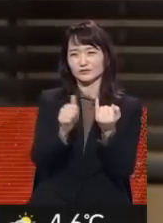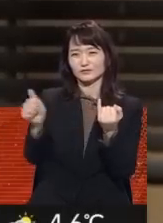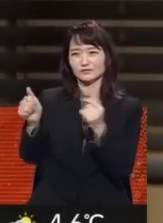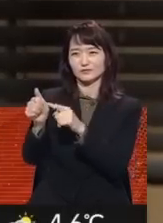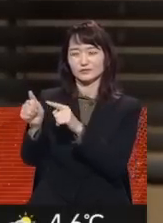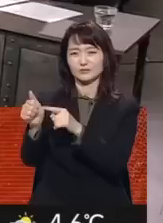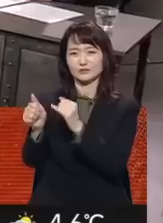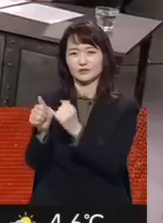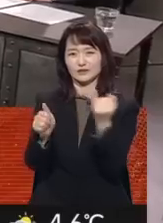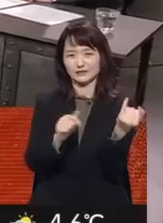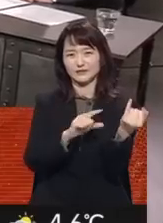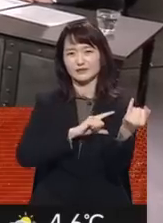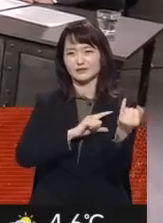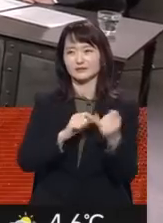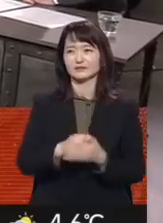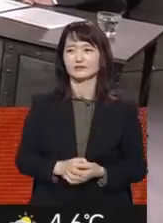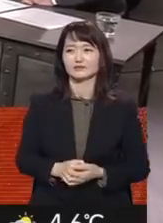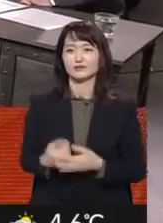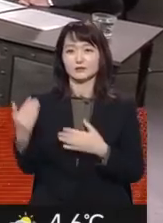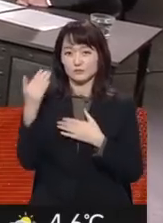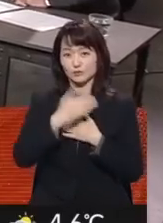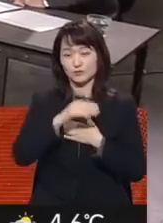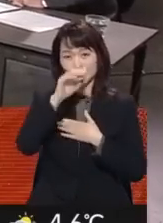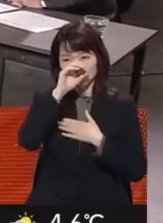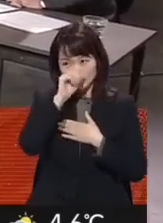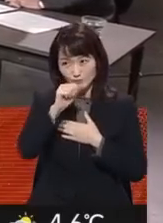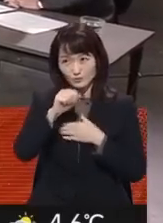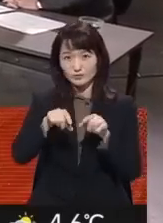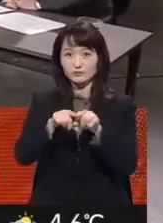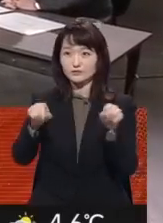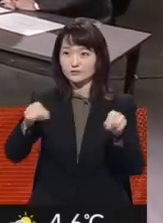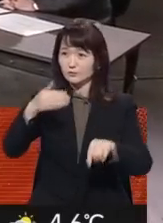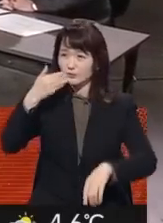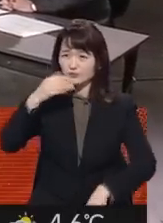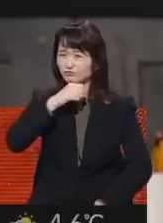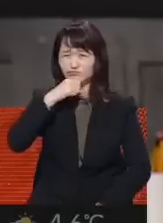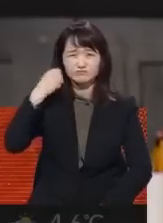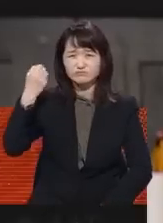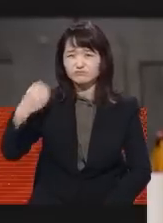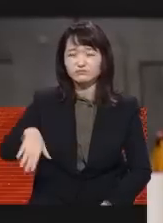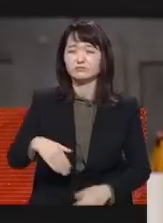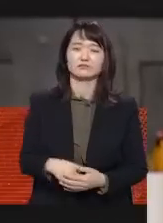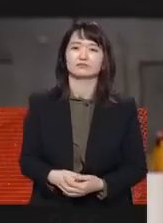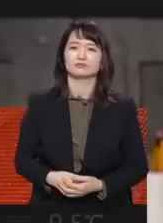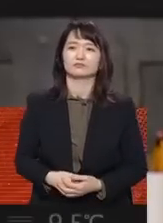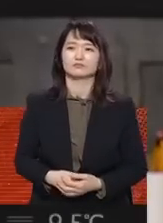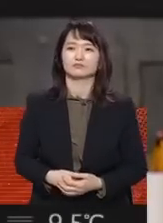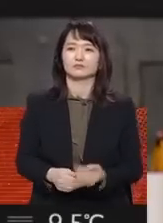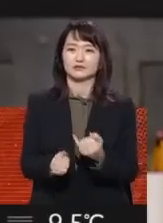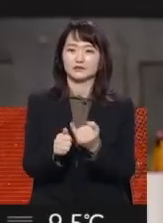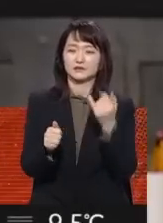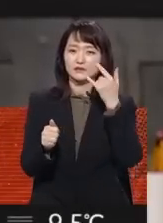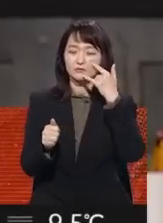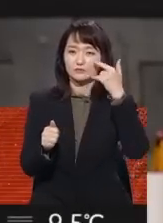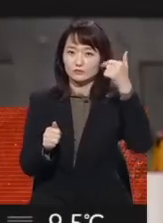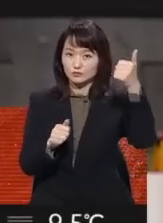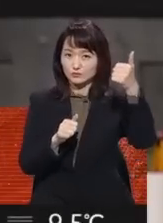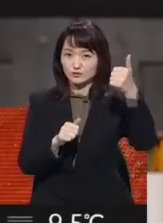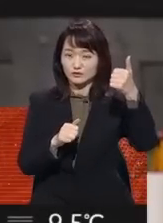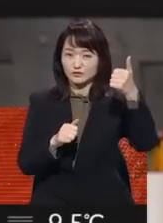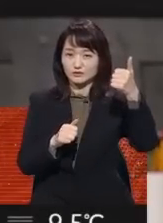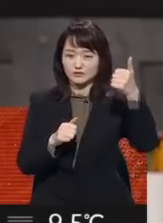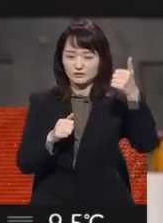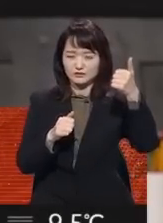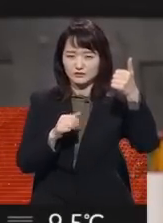님부터 아니 몸에서 좋은 음식 원래 입에는 맛이 없어요 그리고 장모 장인어른이 그런 그 트라우마가 있으면 분명히